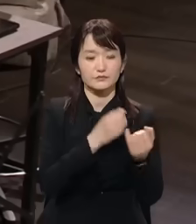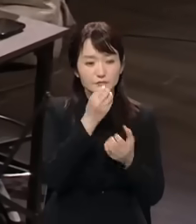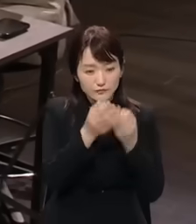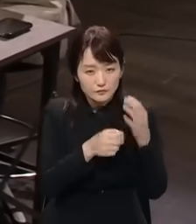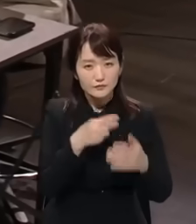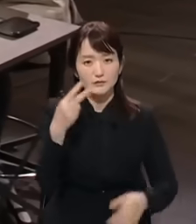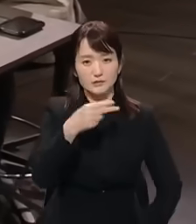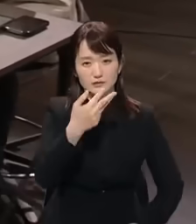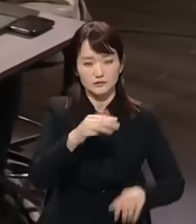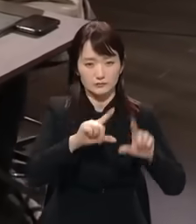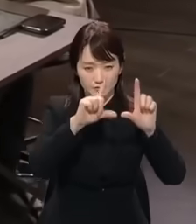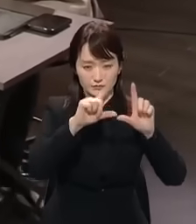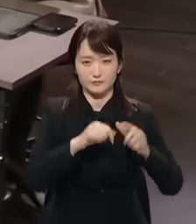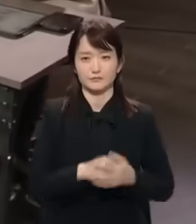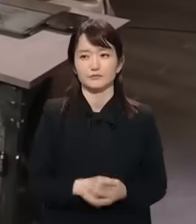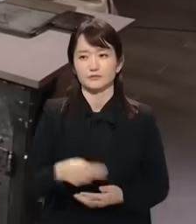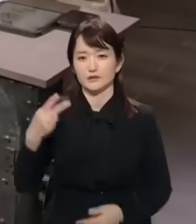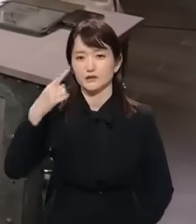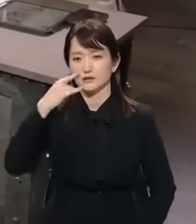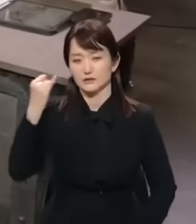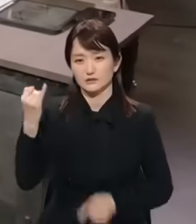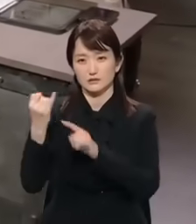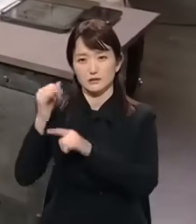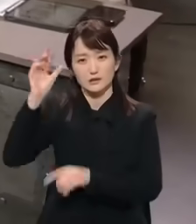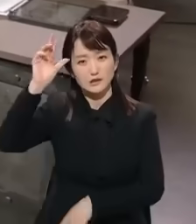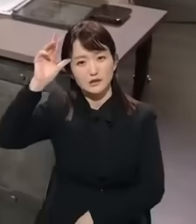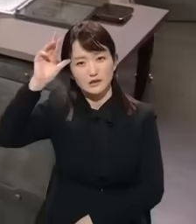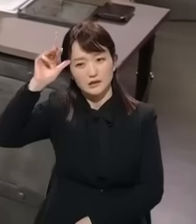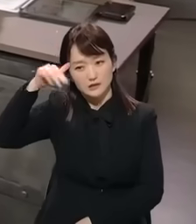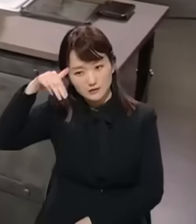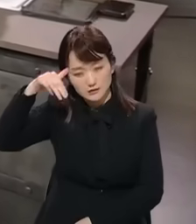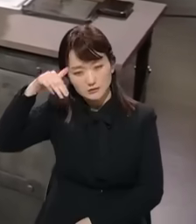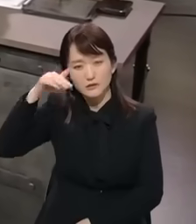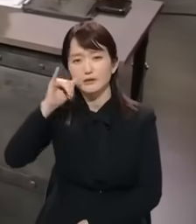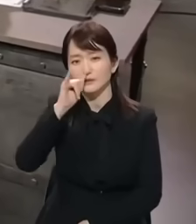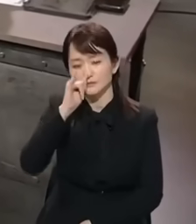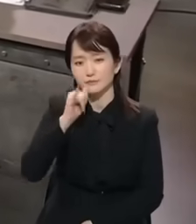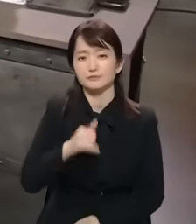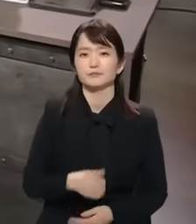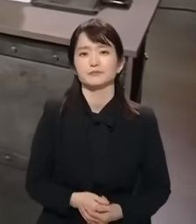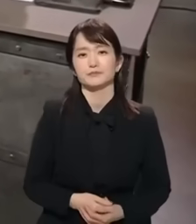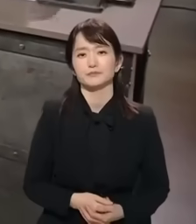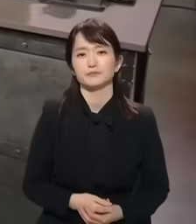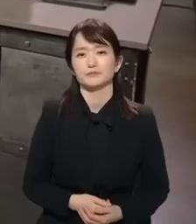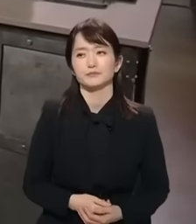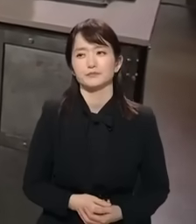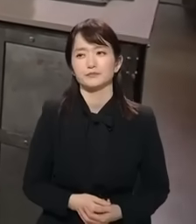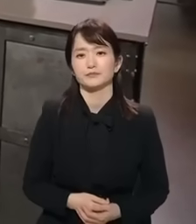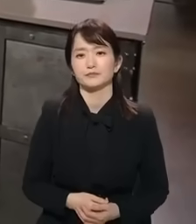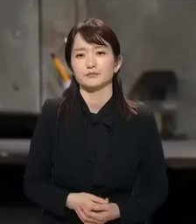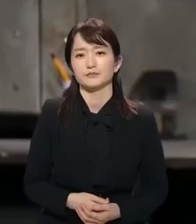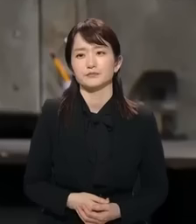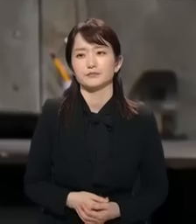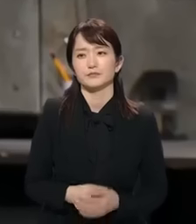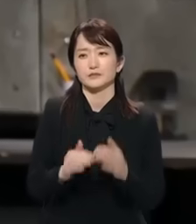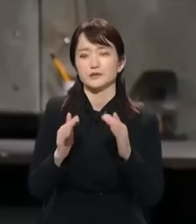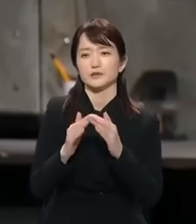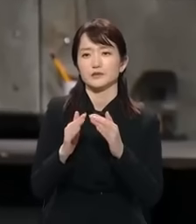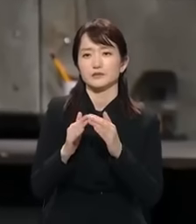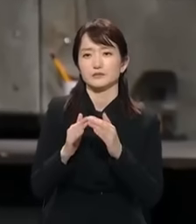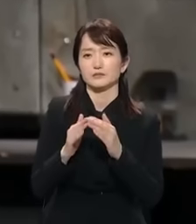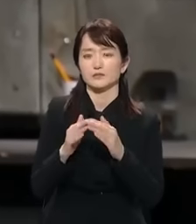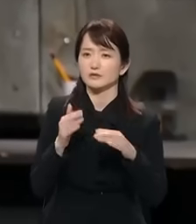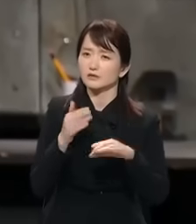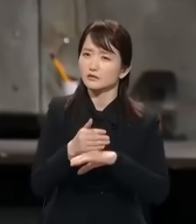있었던 일인데요 당시 시어머니가 치매 증세를 좀 앓고 있었다고 합니다 그래서 집에 좀 늦게 돌아